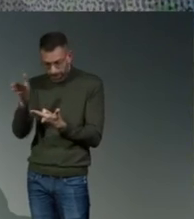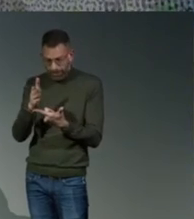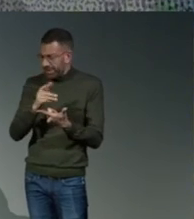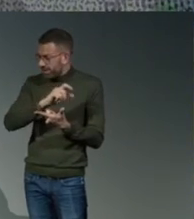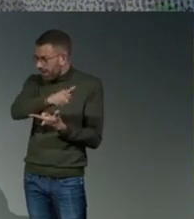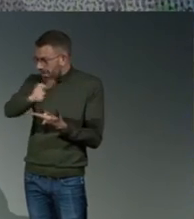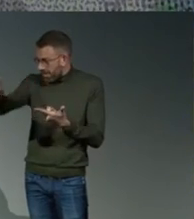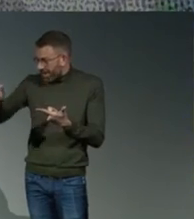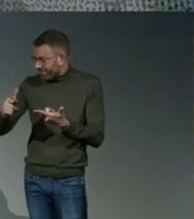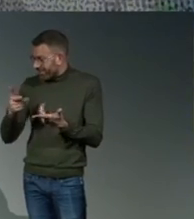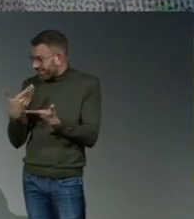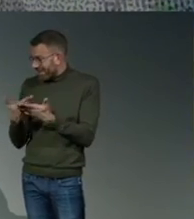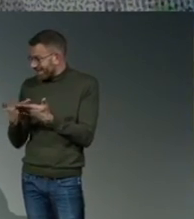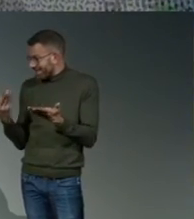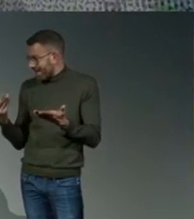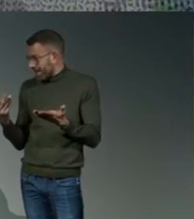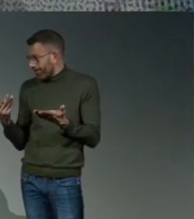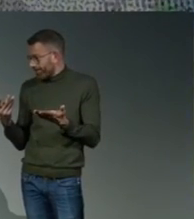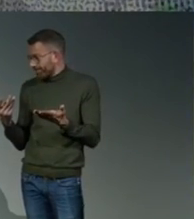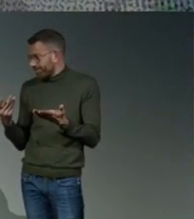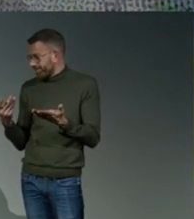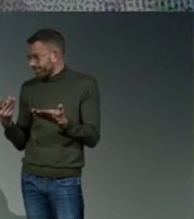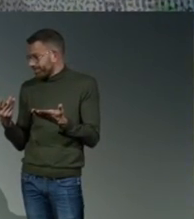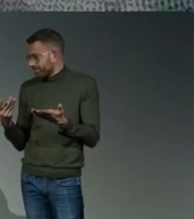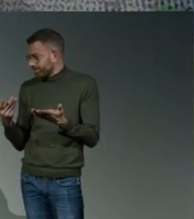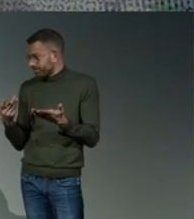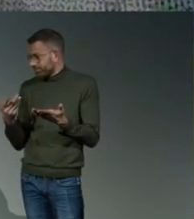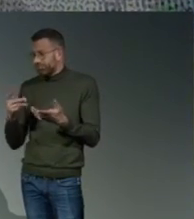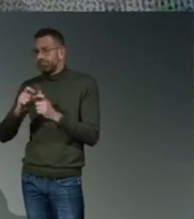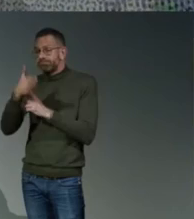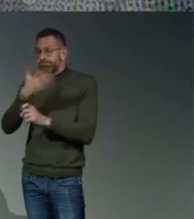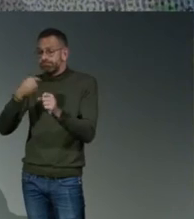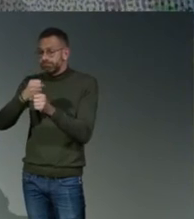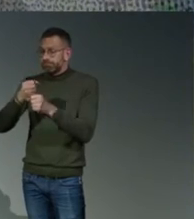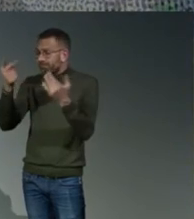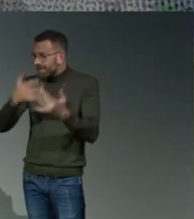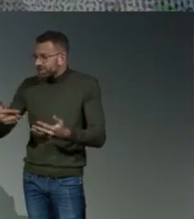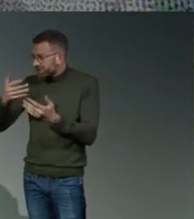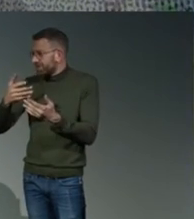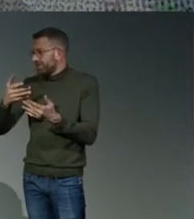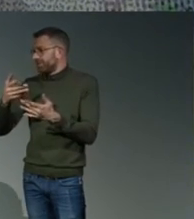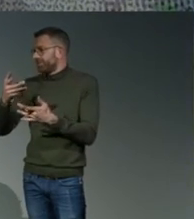des décisions qui elles-mêmes n'ont de finalité que de produire du chiffre ou de produire